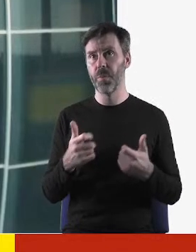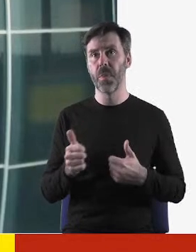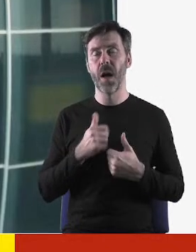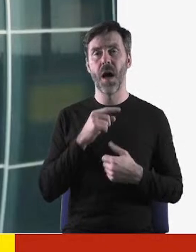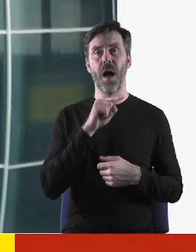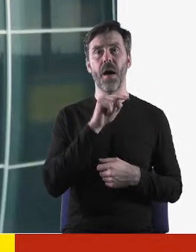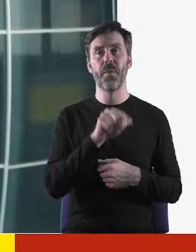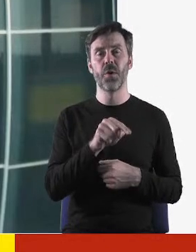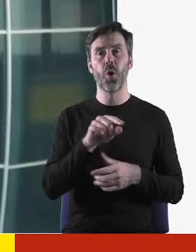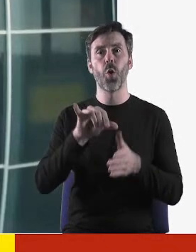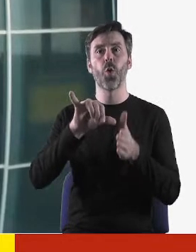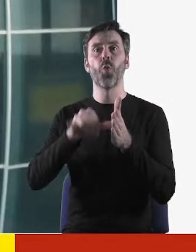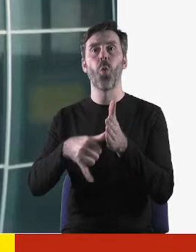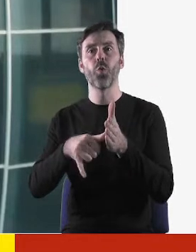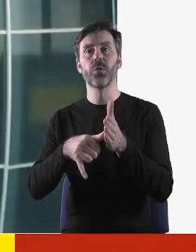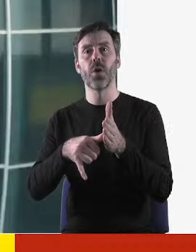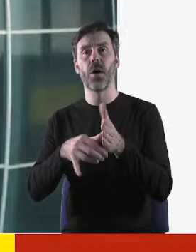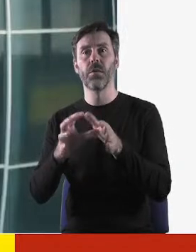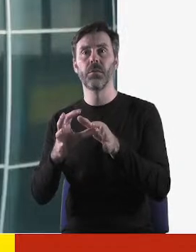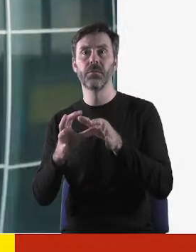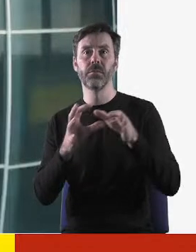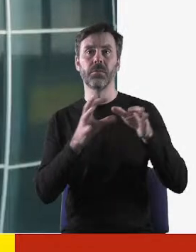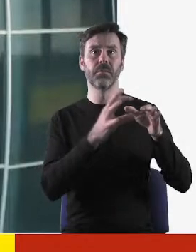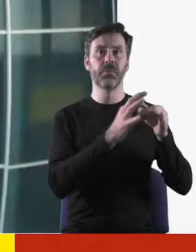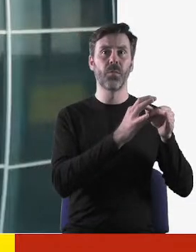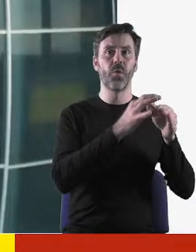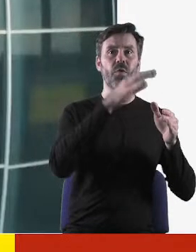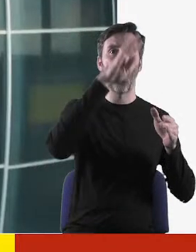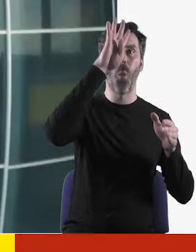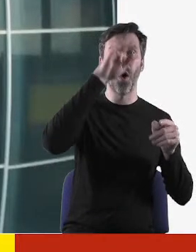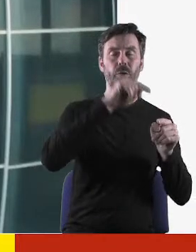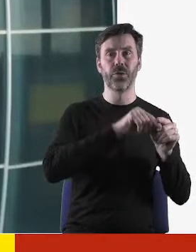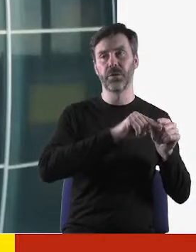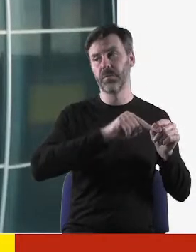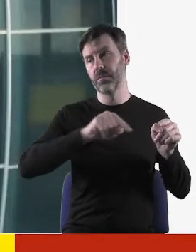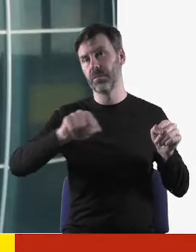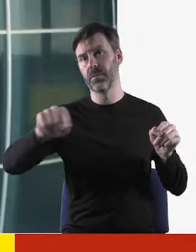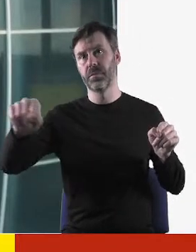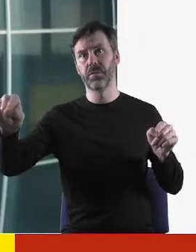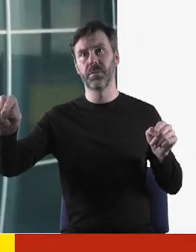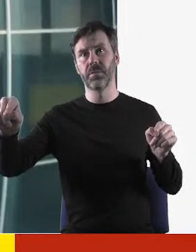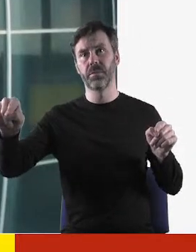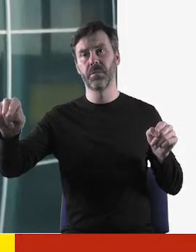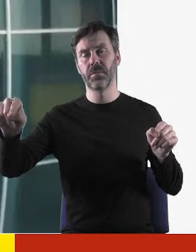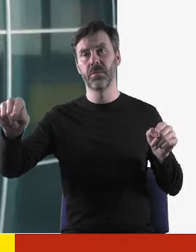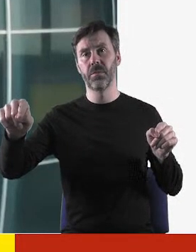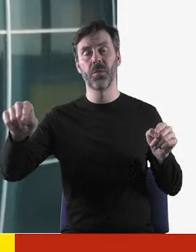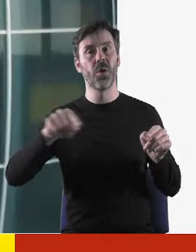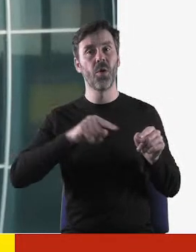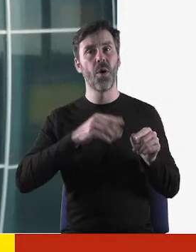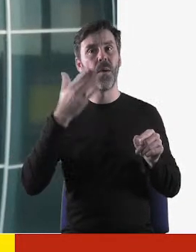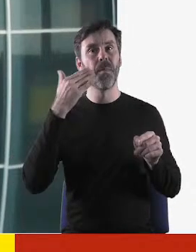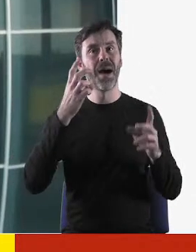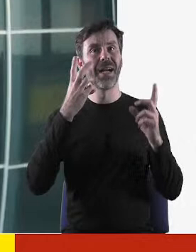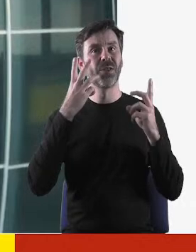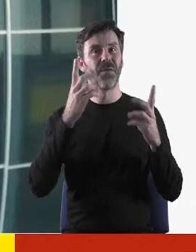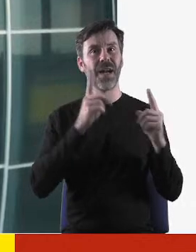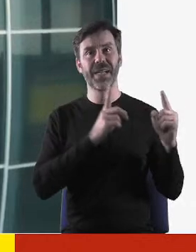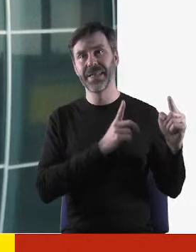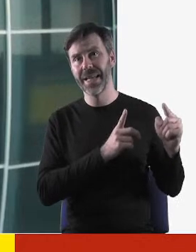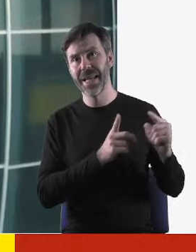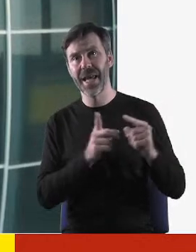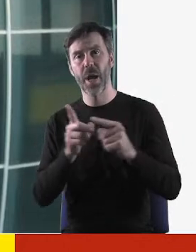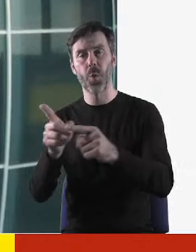połączenie z tego Szkutna przeprowadzić do Łodzi. Ten kierunek jest ważny, wywołuje